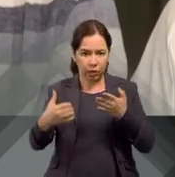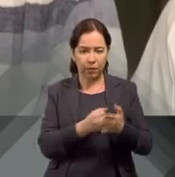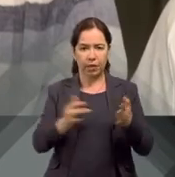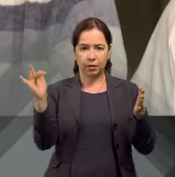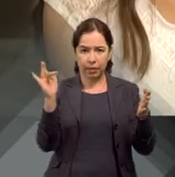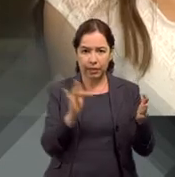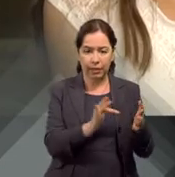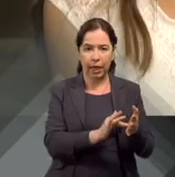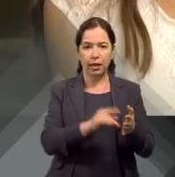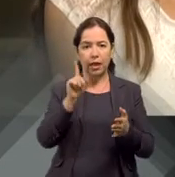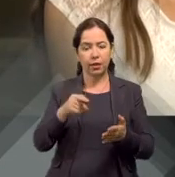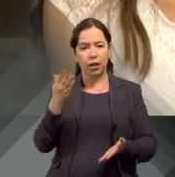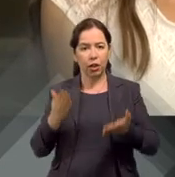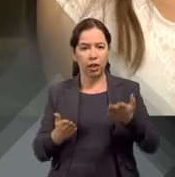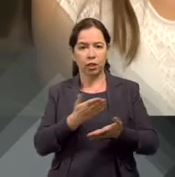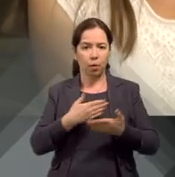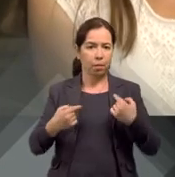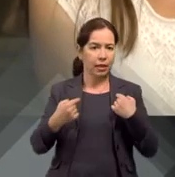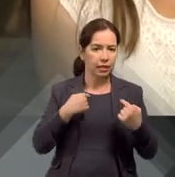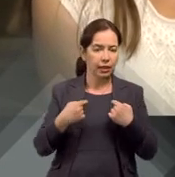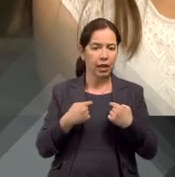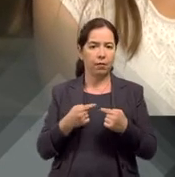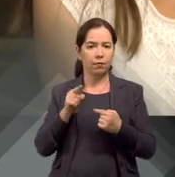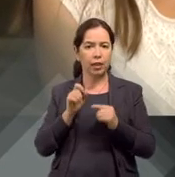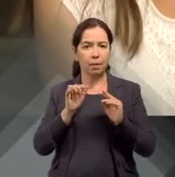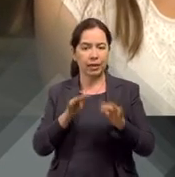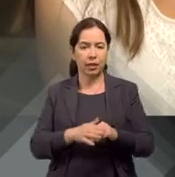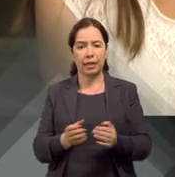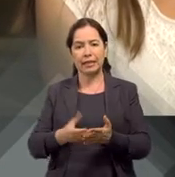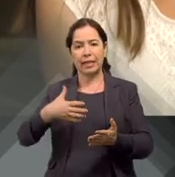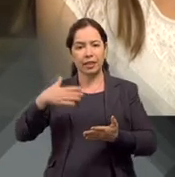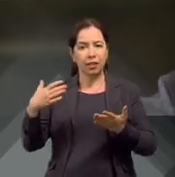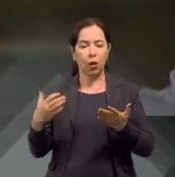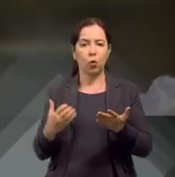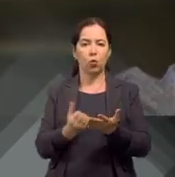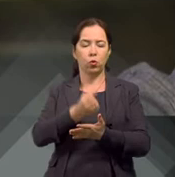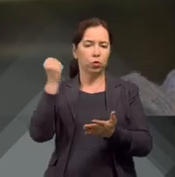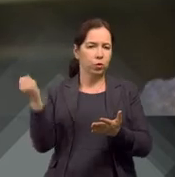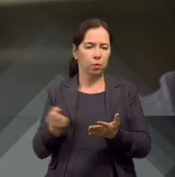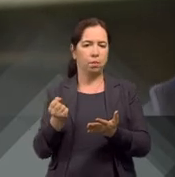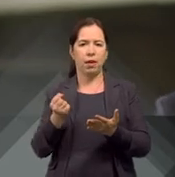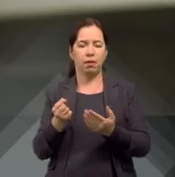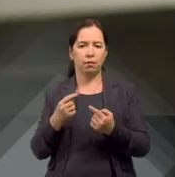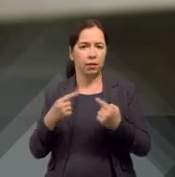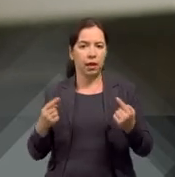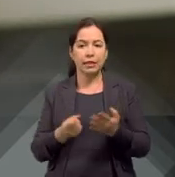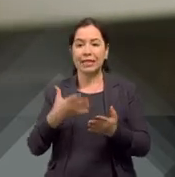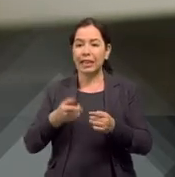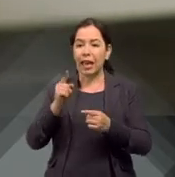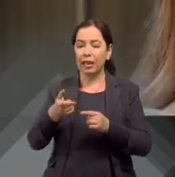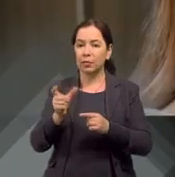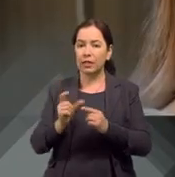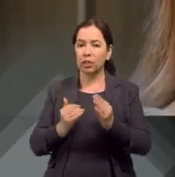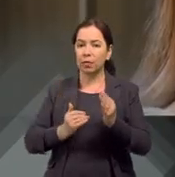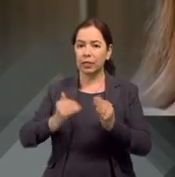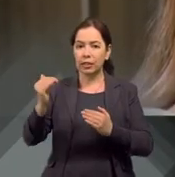быстрее, даже если при этом мы и страдаем в процессе. Ценятся успех, достижение, производительность. Цена этому слишком высока.